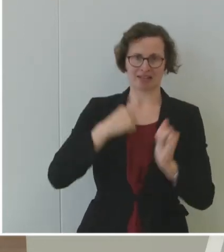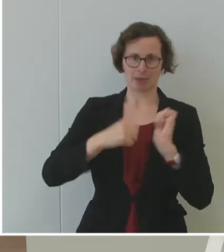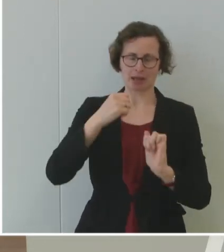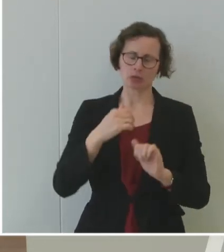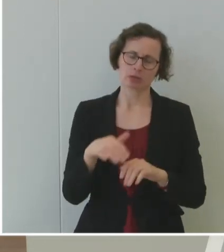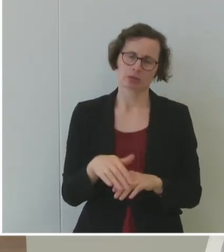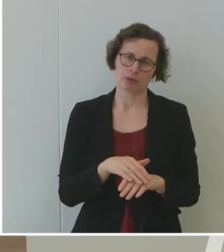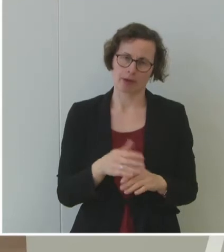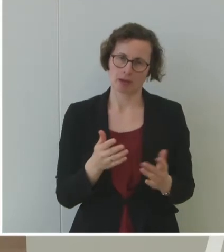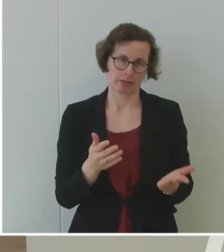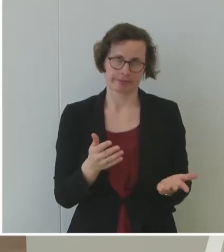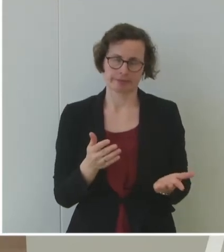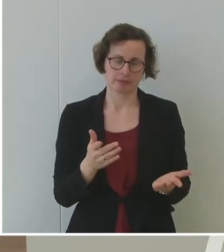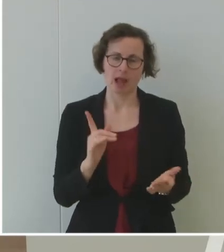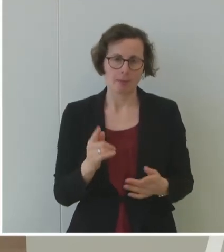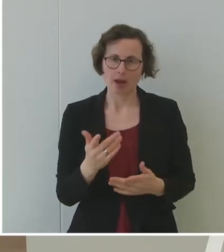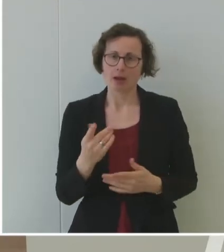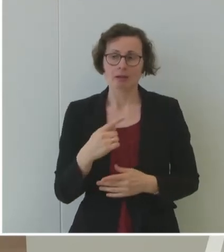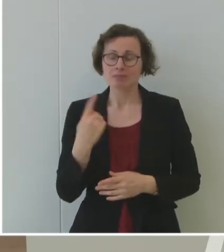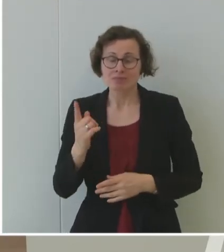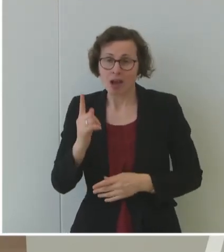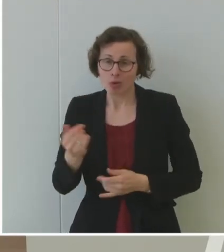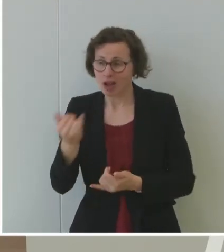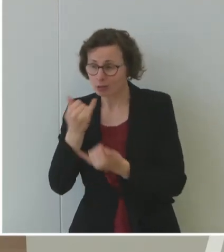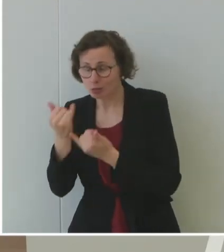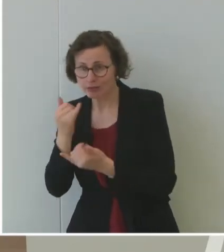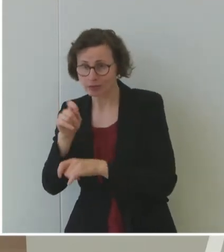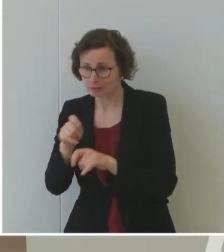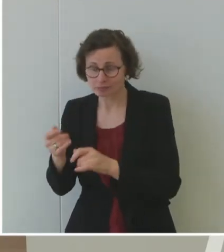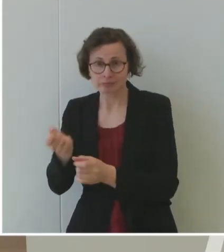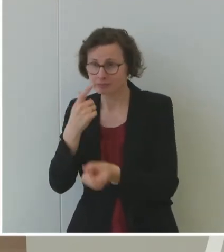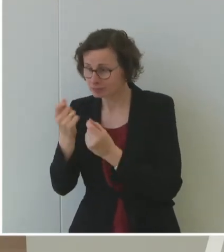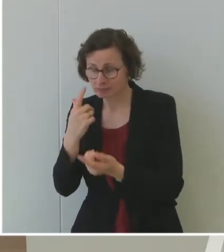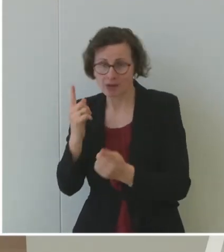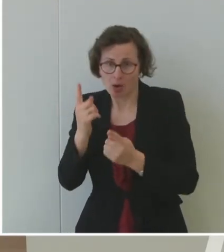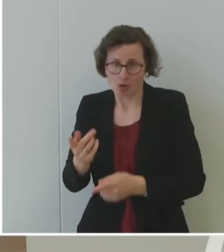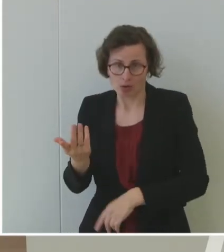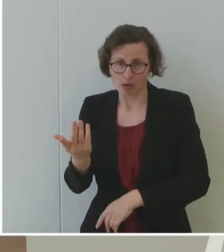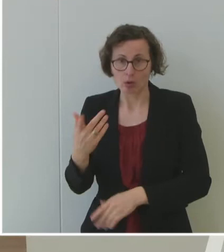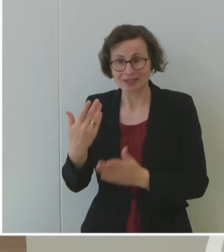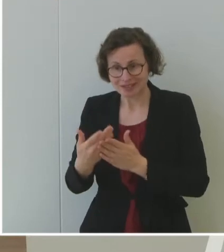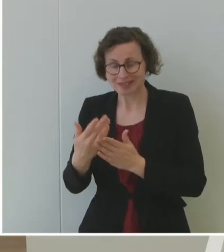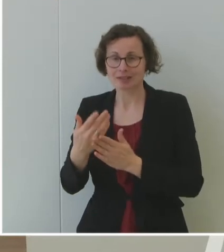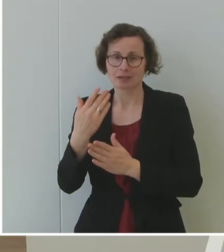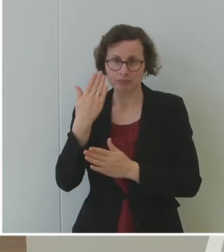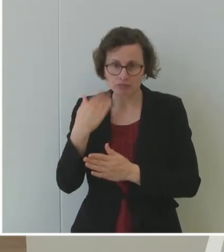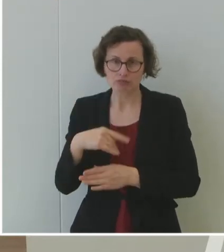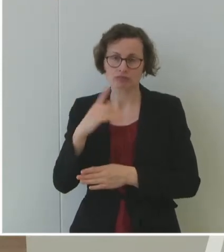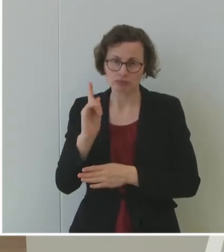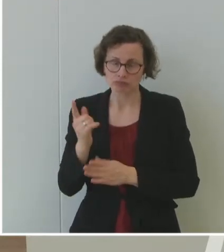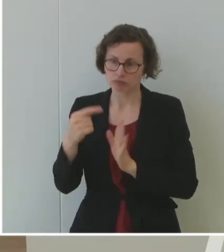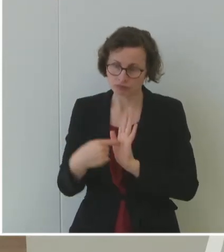geehrte Damen und Herren. Aber wir kriegen auch Anrufe, wir kriegen auch E-Mails, wir kriegen auch Nachrichten. Und das müssen Sie sich auch dann gefallen